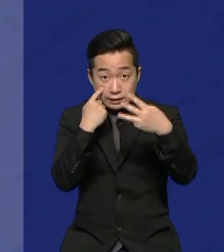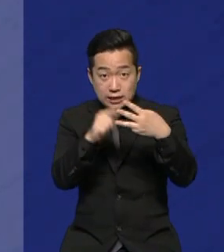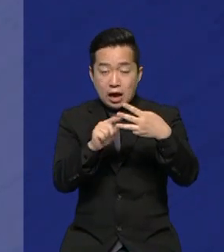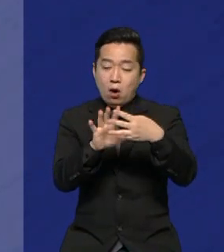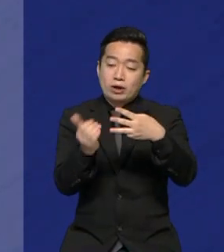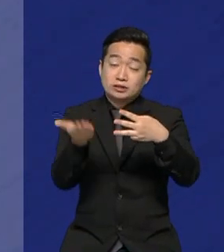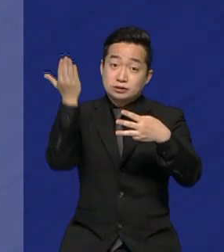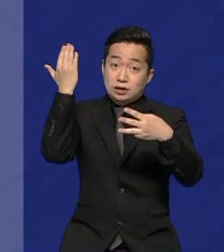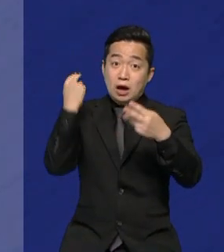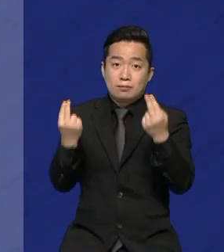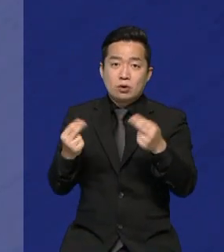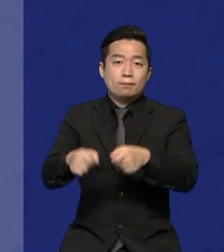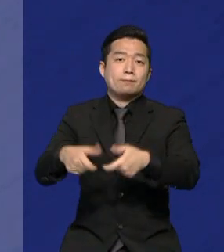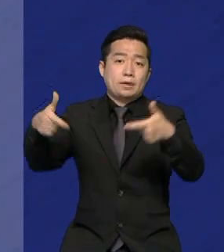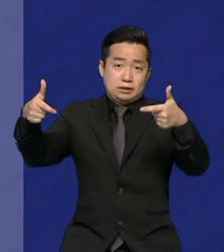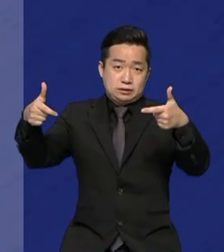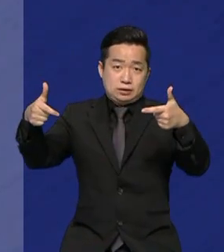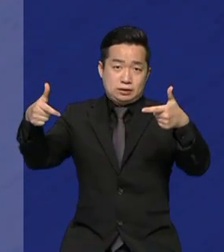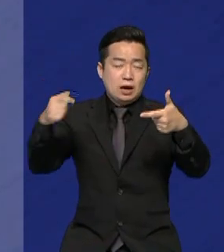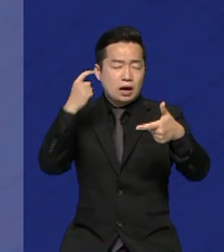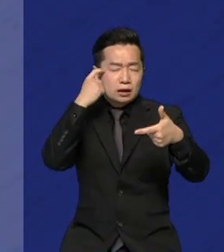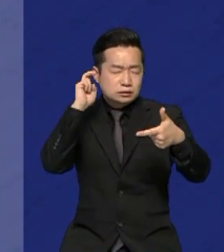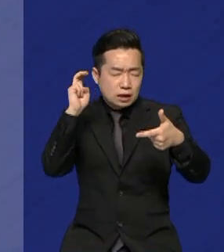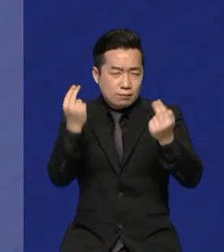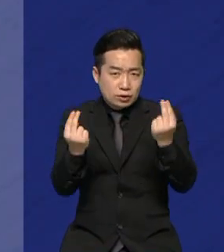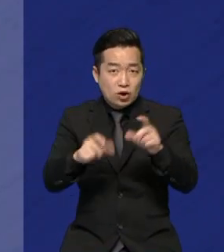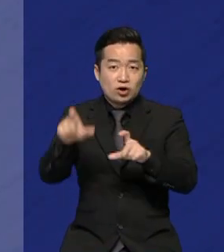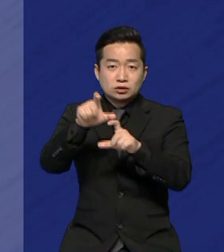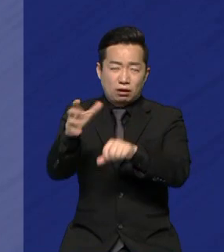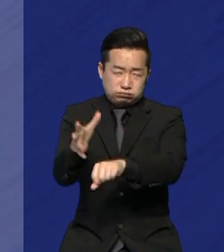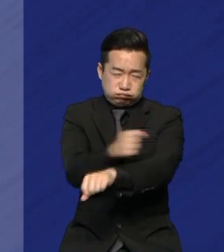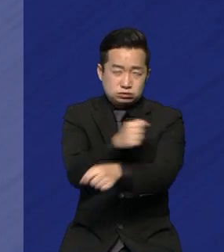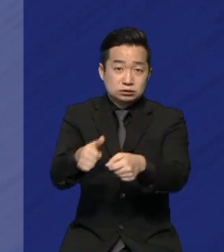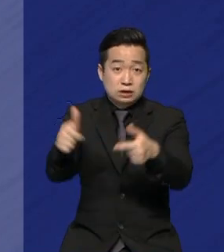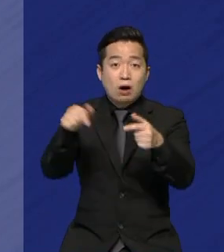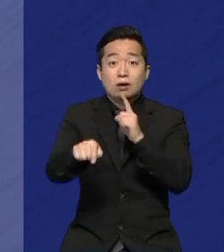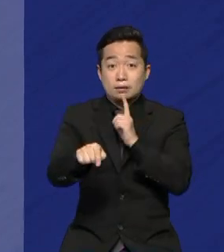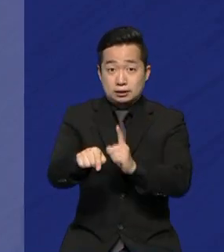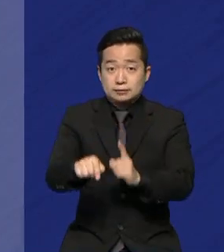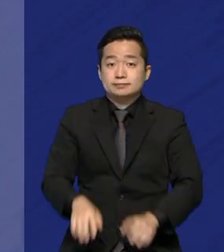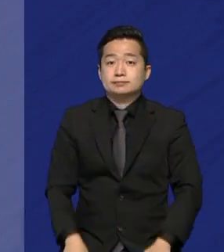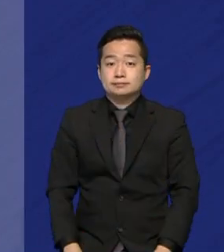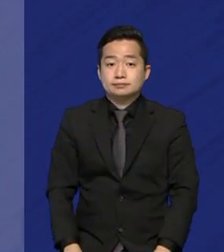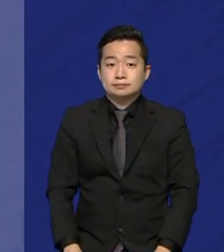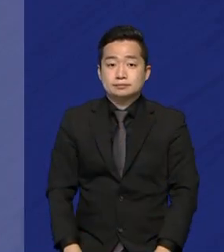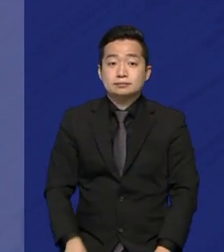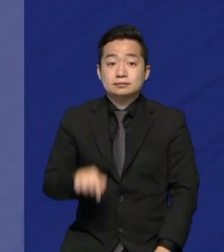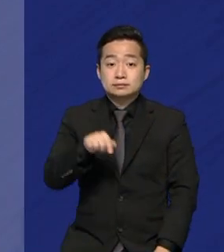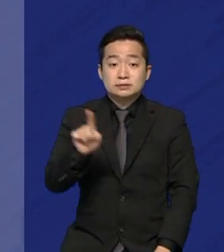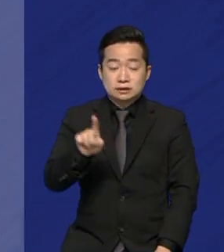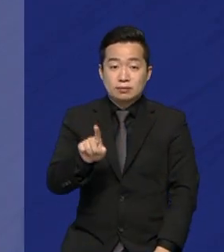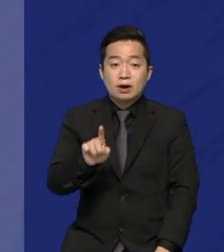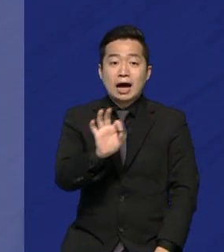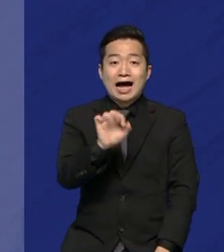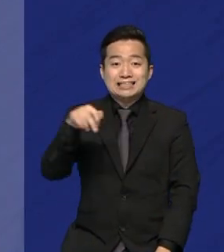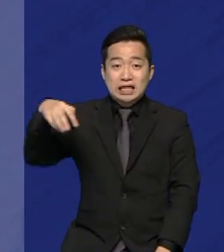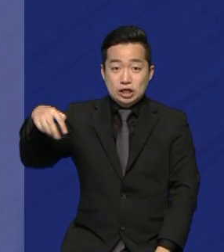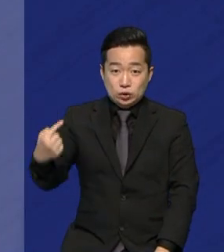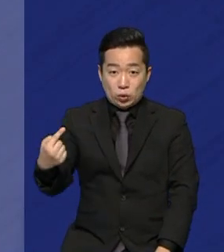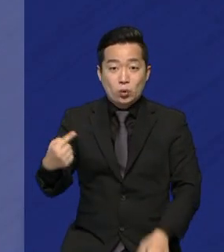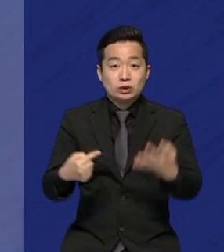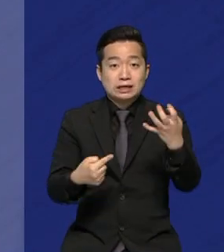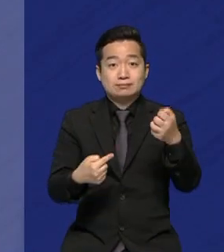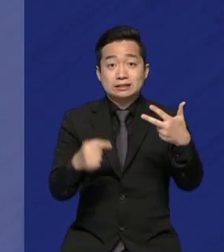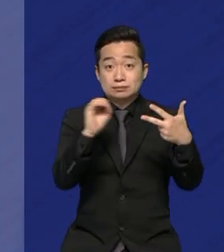코로나 이전보다 크게 늘었습니다 예측했던 것보다 증가폭이 훨씬 컸습니다 다재 내성 아시네토 박터균이